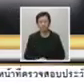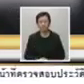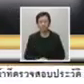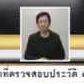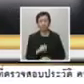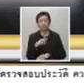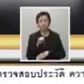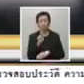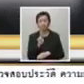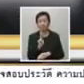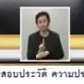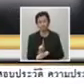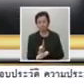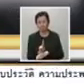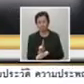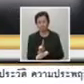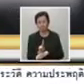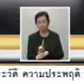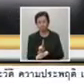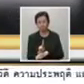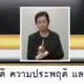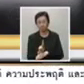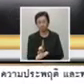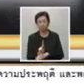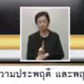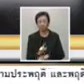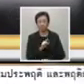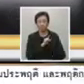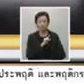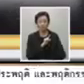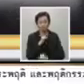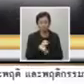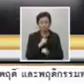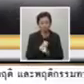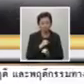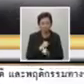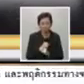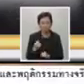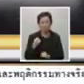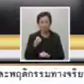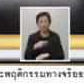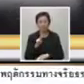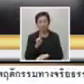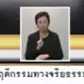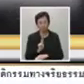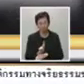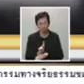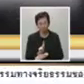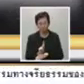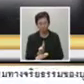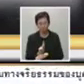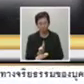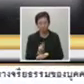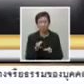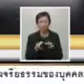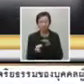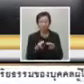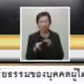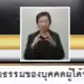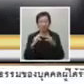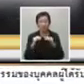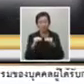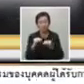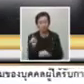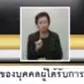ท่านประธานได้ใช้อำนาจและหน้าที่หรือหน้าที่และอำนาจของท่านประธานได้ชี้แจงต่อที่ประชุมแห่